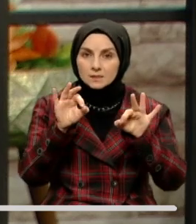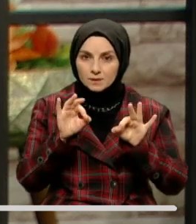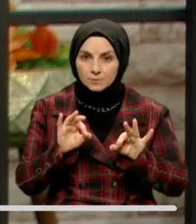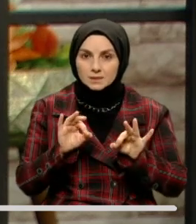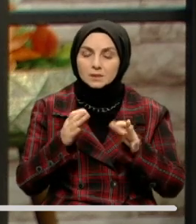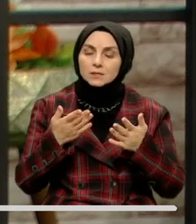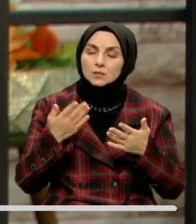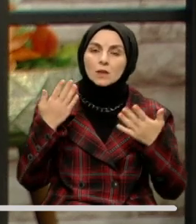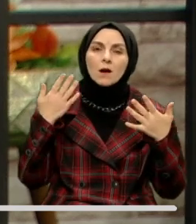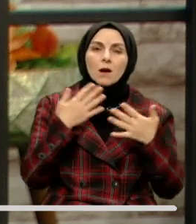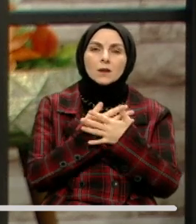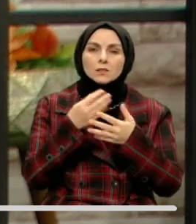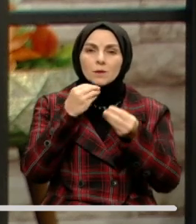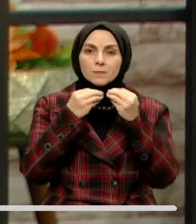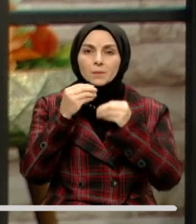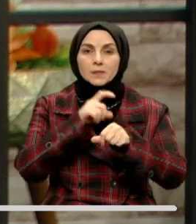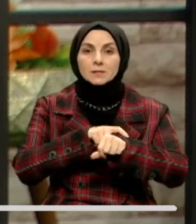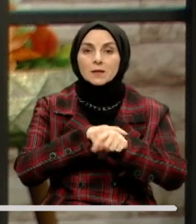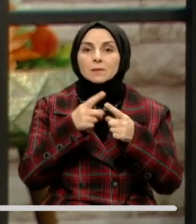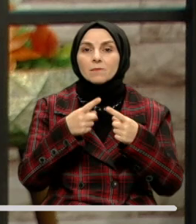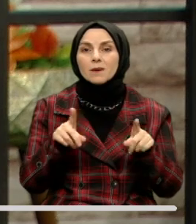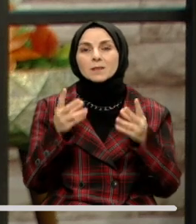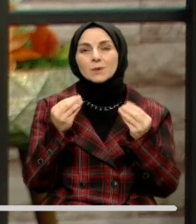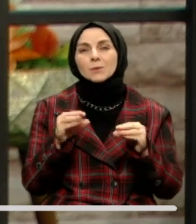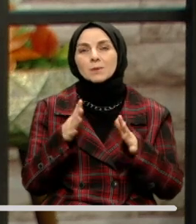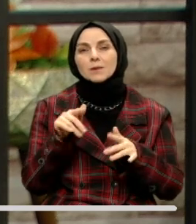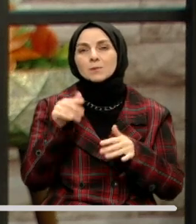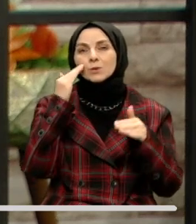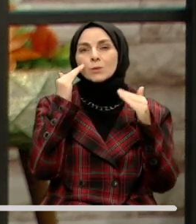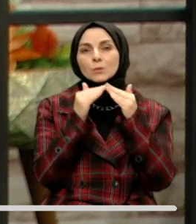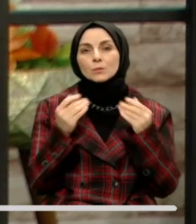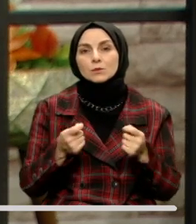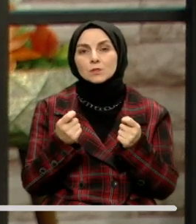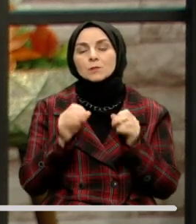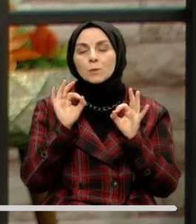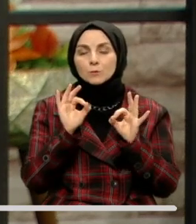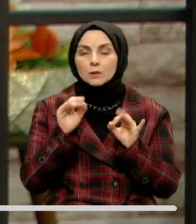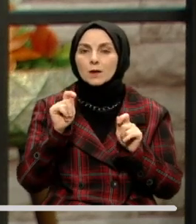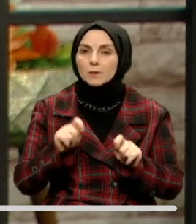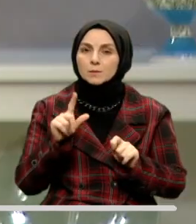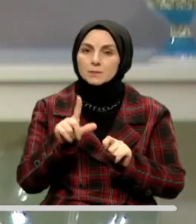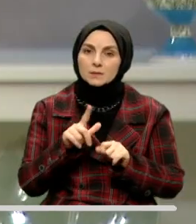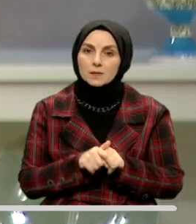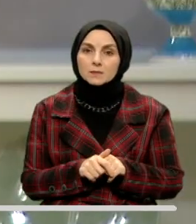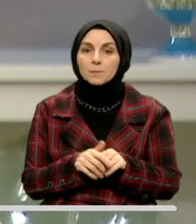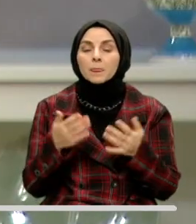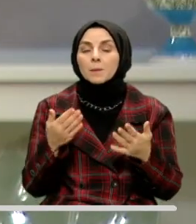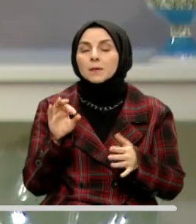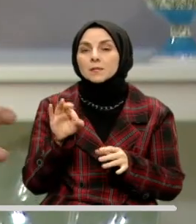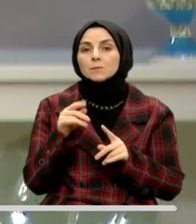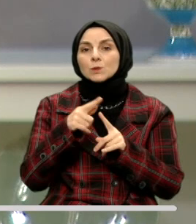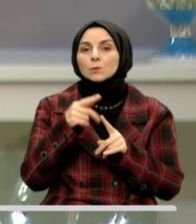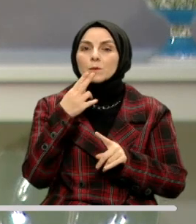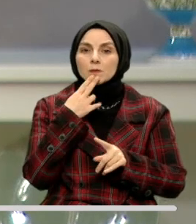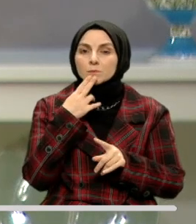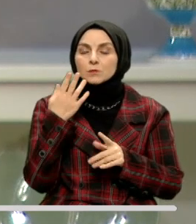yemeğin saati farklı olabilir. Buna uygun bir çalışma mutlaka yapılması gerekiyor. Peki, şimdi Tuğba Hanımcığım, başlığımızda da aslında bir